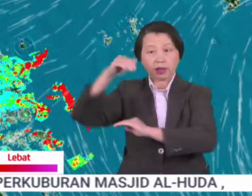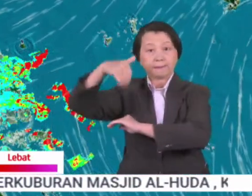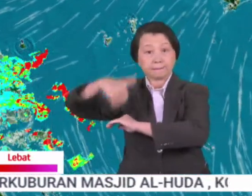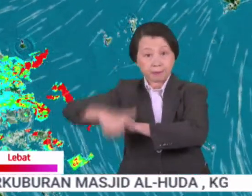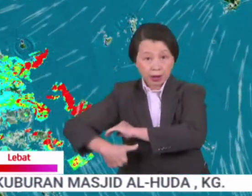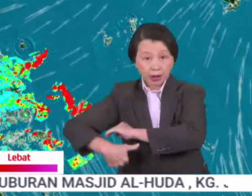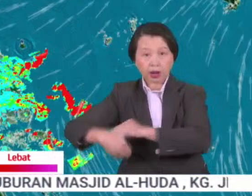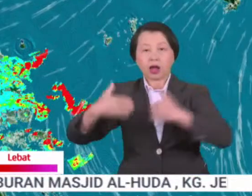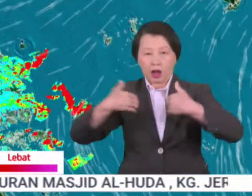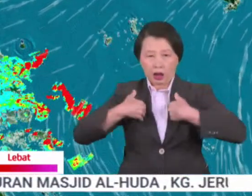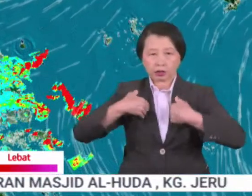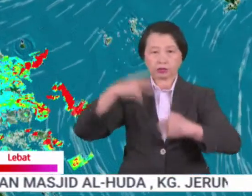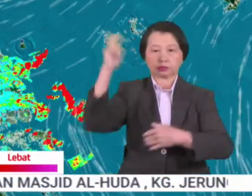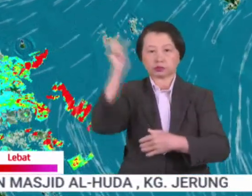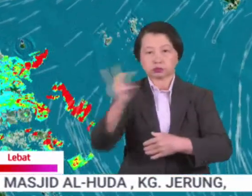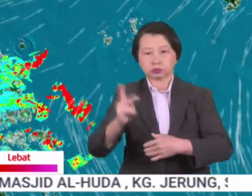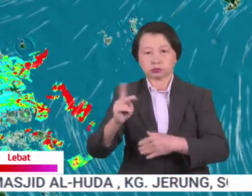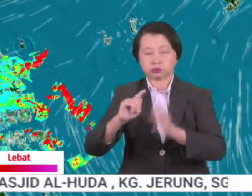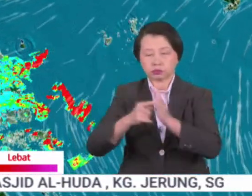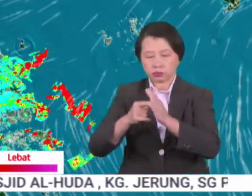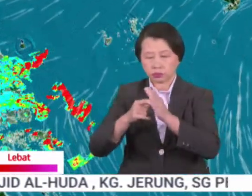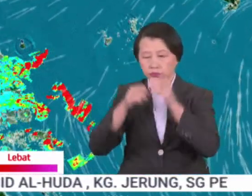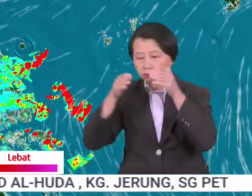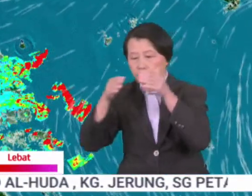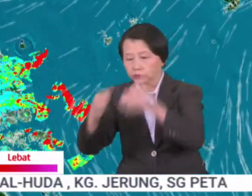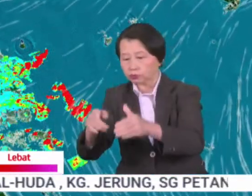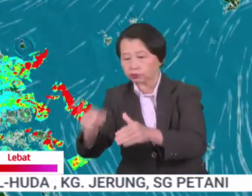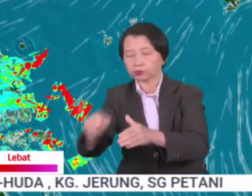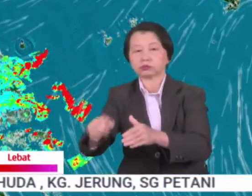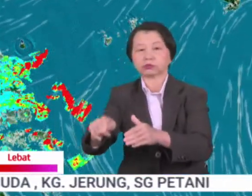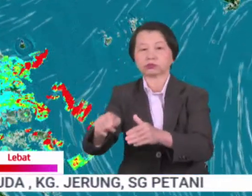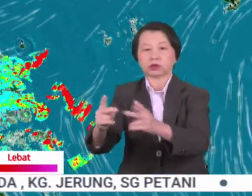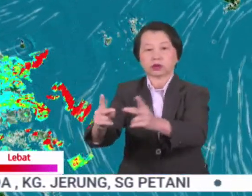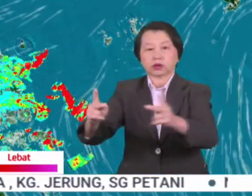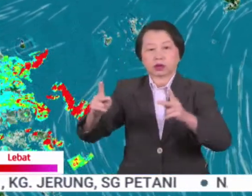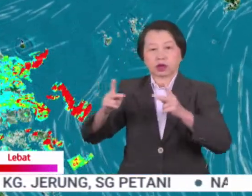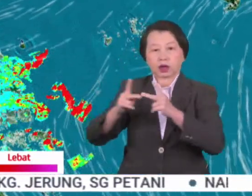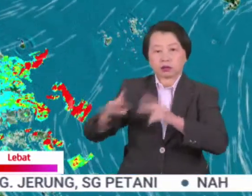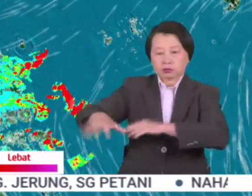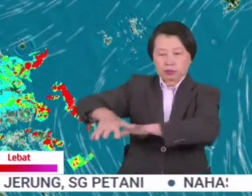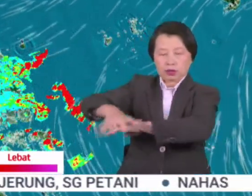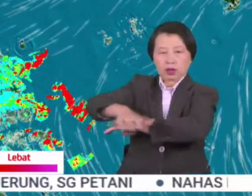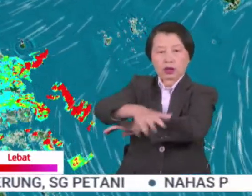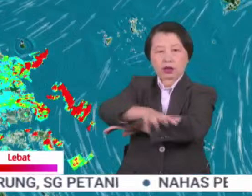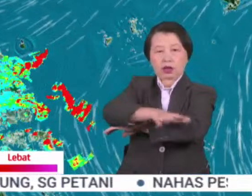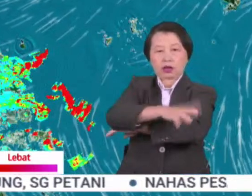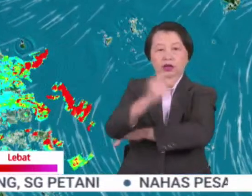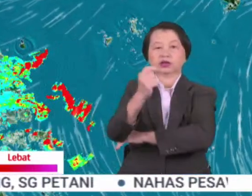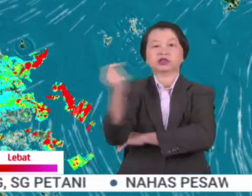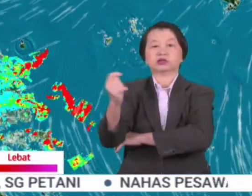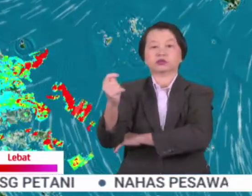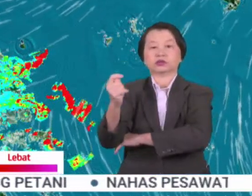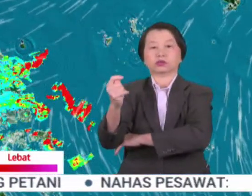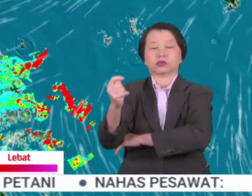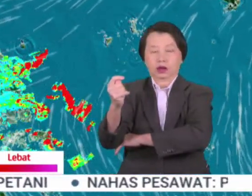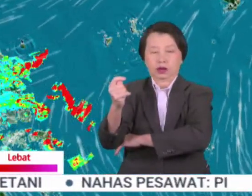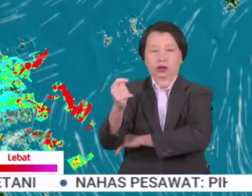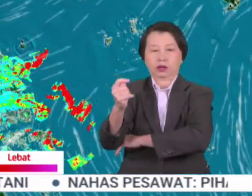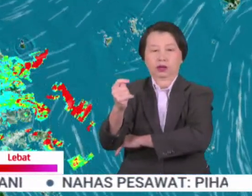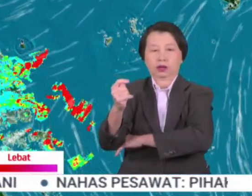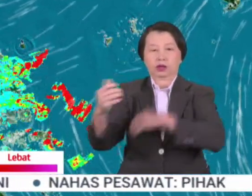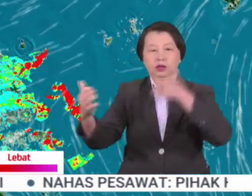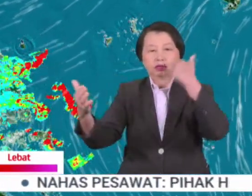dijangkakan ribut petir akan mula tertumpu pula di sepanjang kawasan pesisir pantai timur Semenanjung